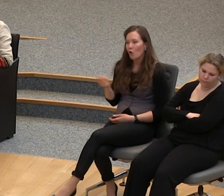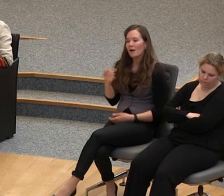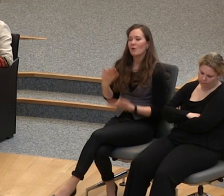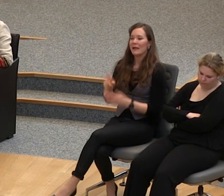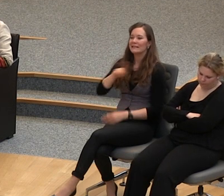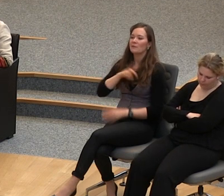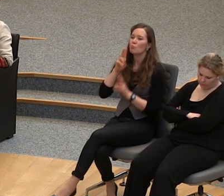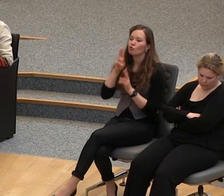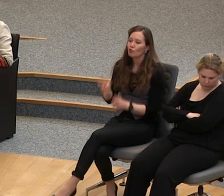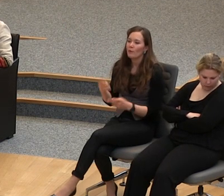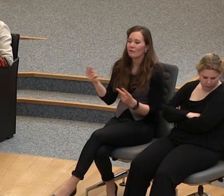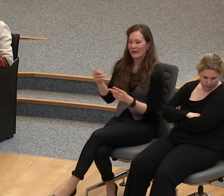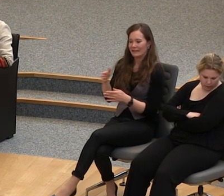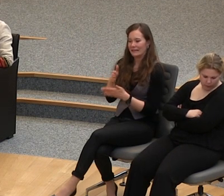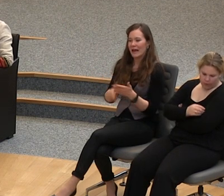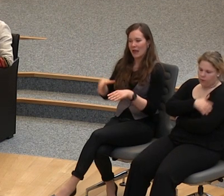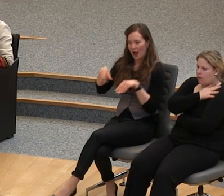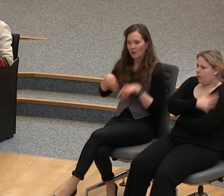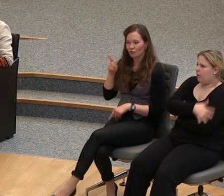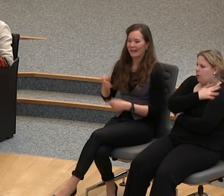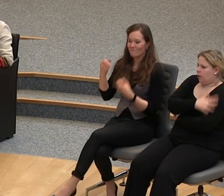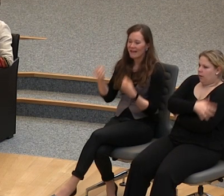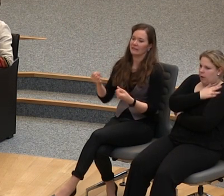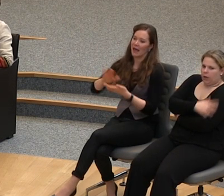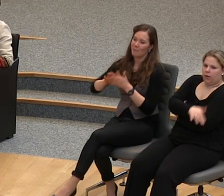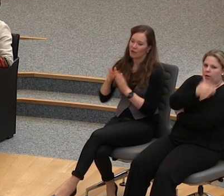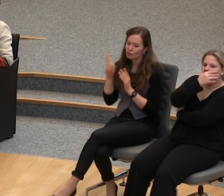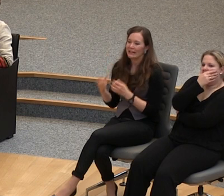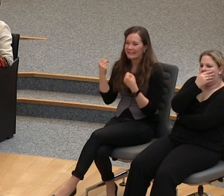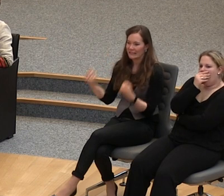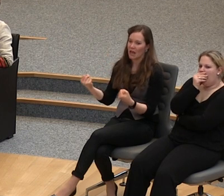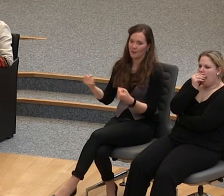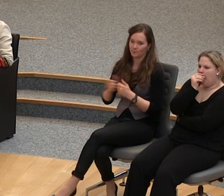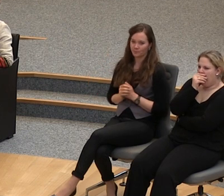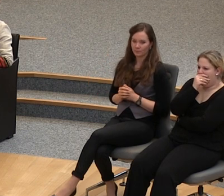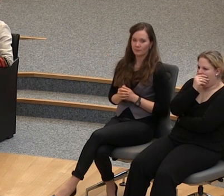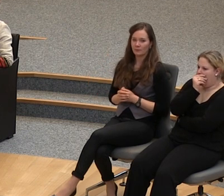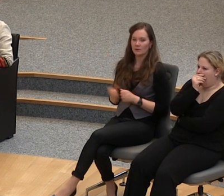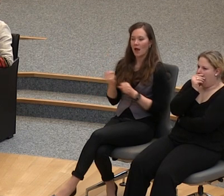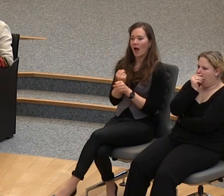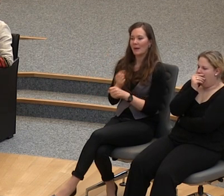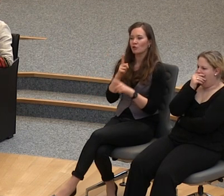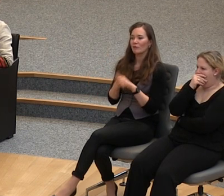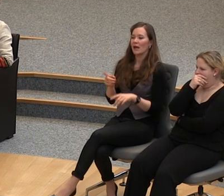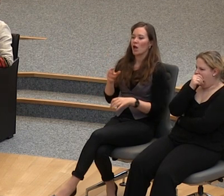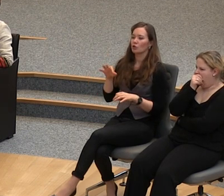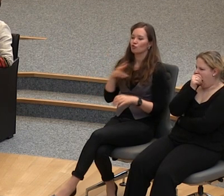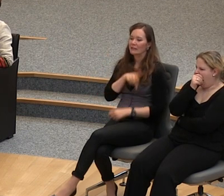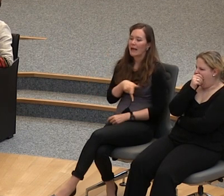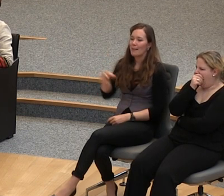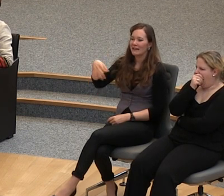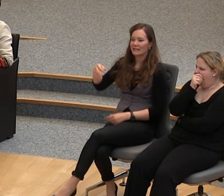und Teilhabe festzulegen, sicherzustellen. Die Arbeits- und Sozialministerkonferenz